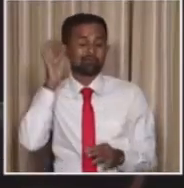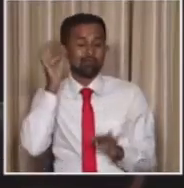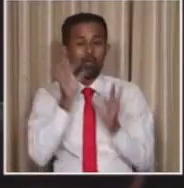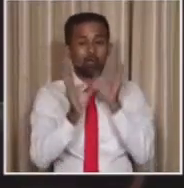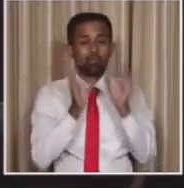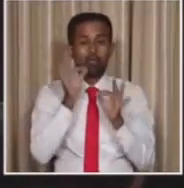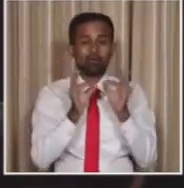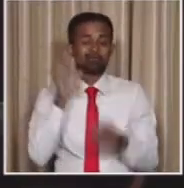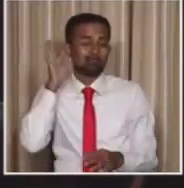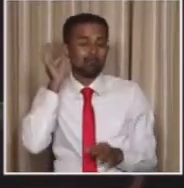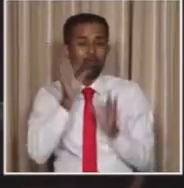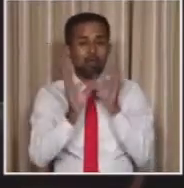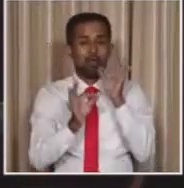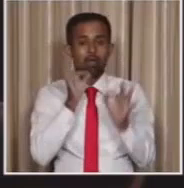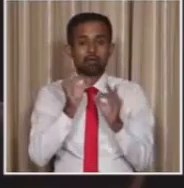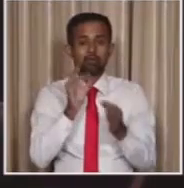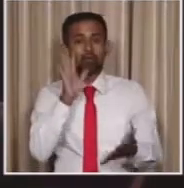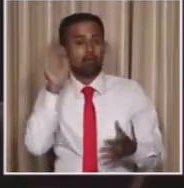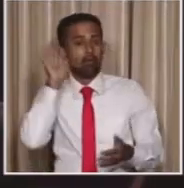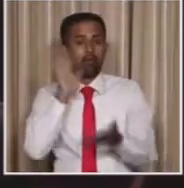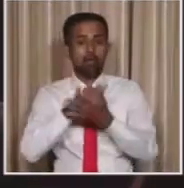කරනවා ගැලරි චූන් වෙච්චා